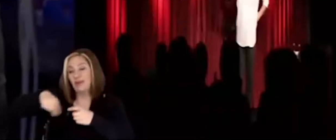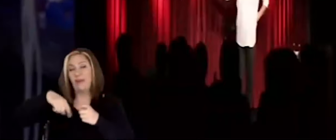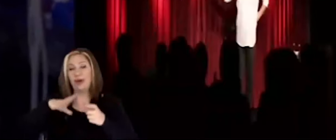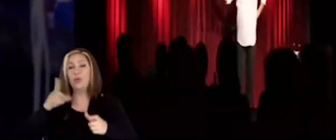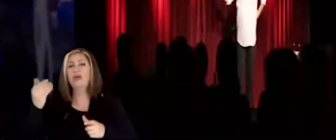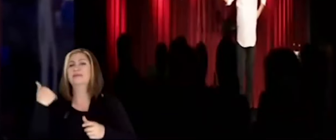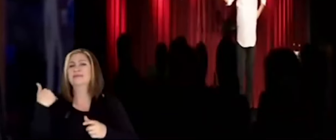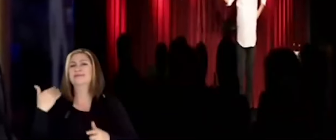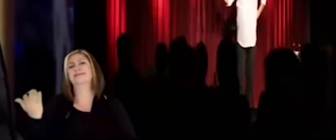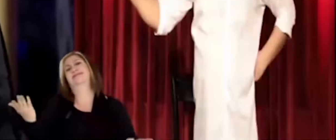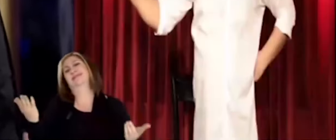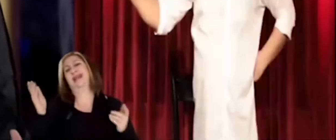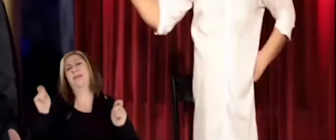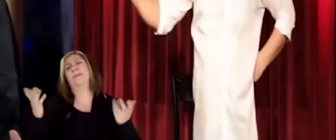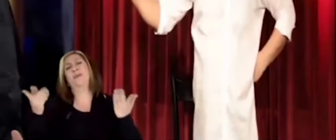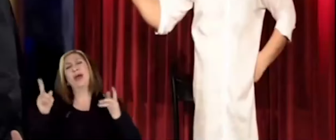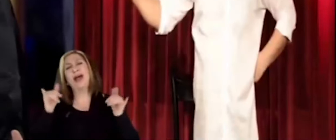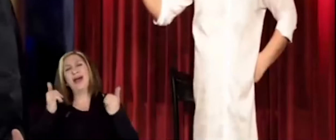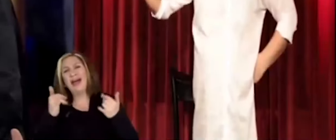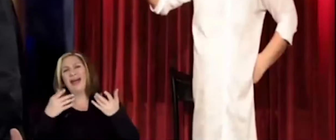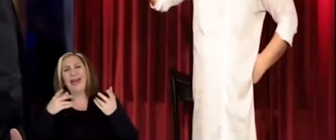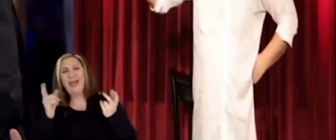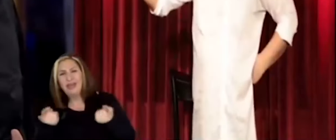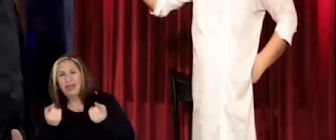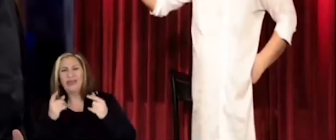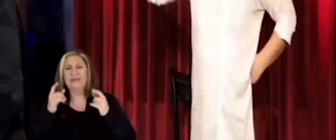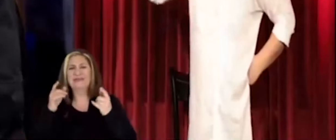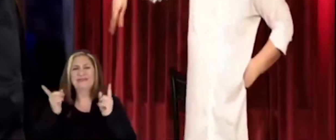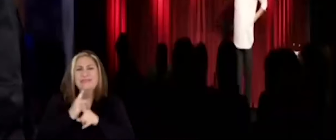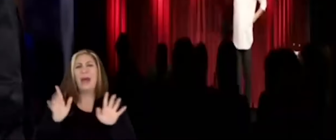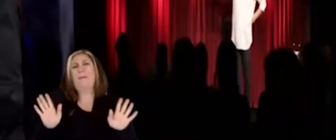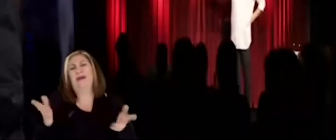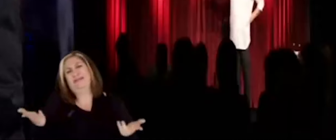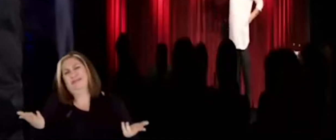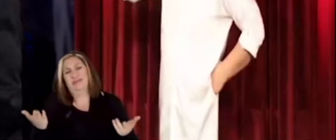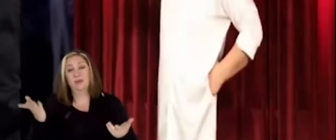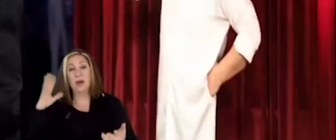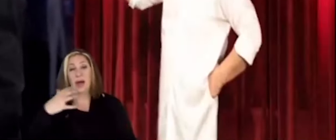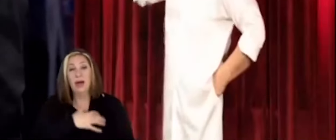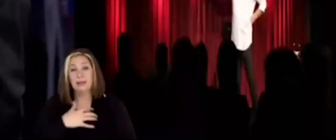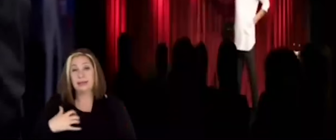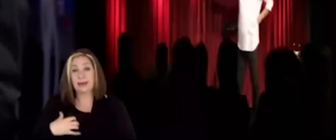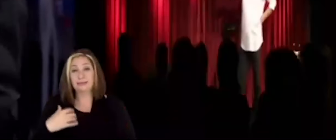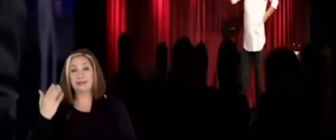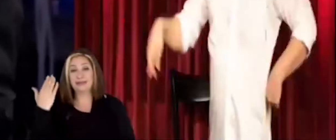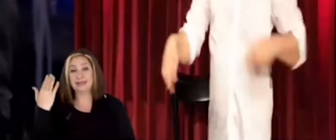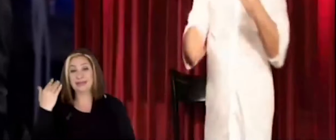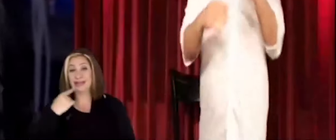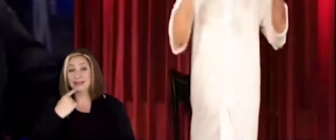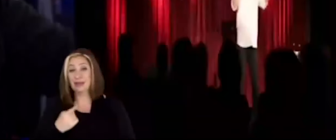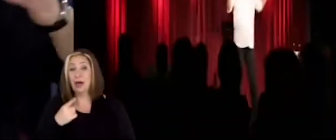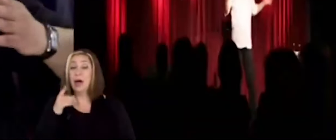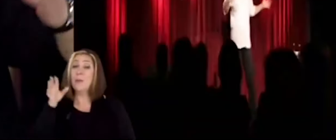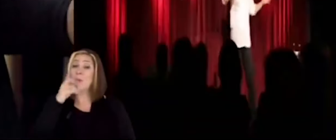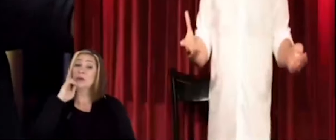Onlar bana dediler ki işte ya işte öyle stand up falan işte sululuk yapma falan yaptılar. Sonra annem de geçen sene dedi ki